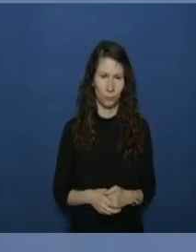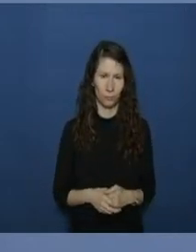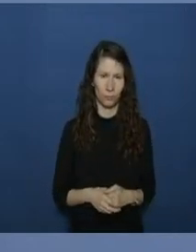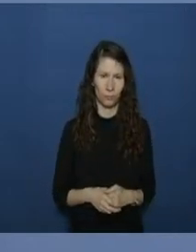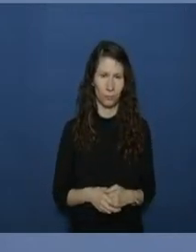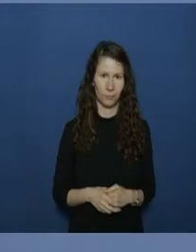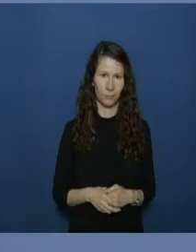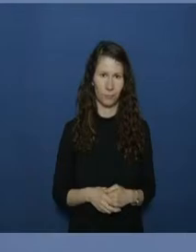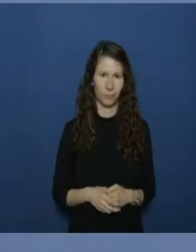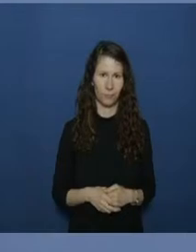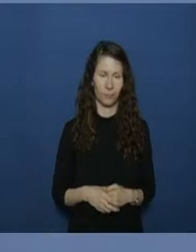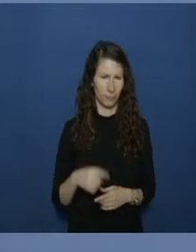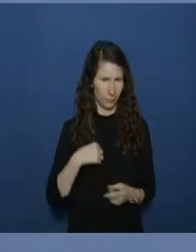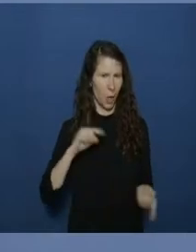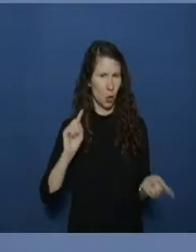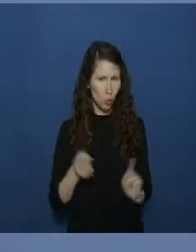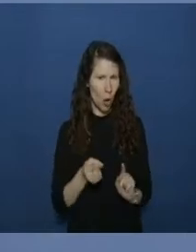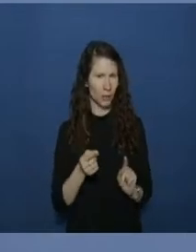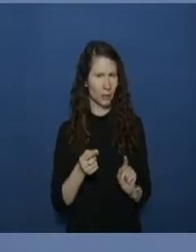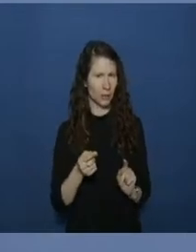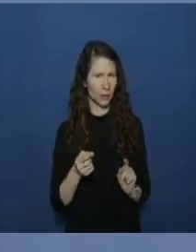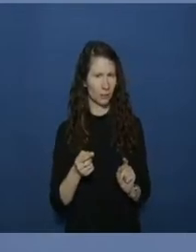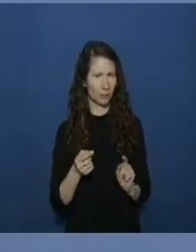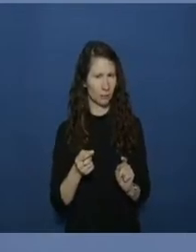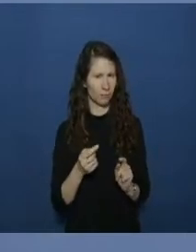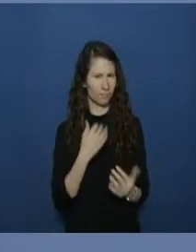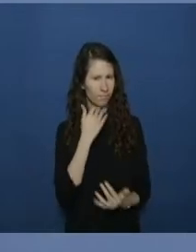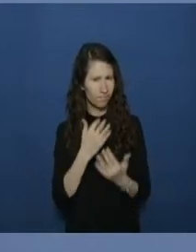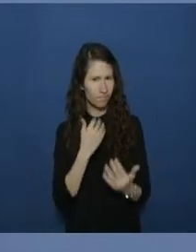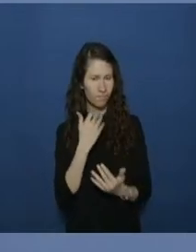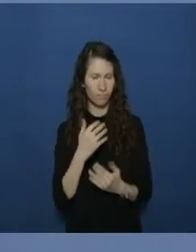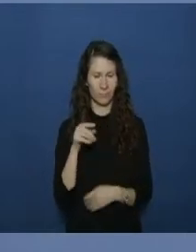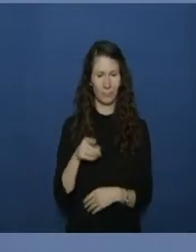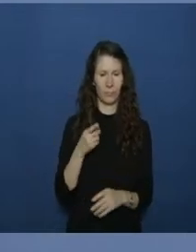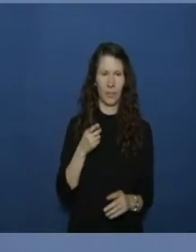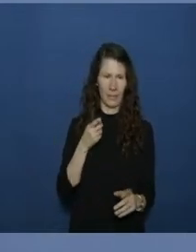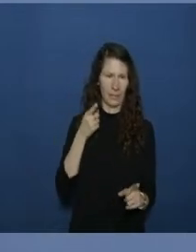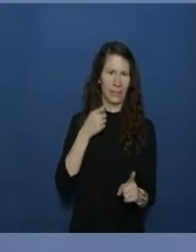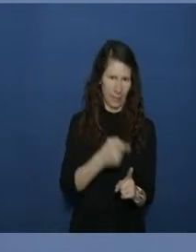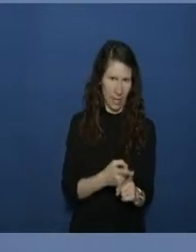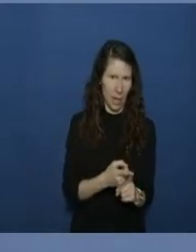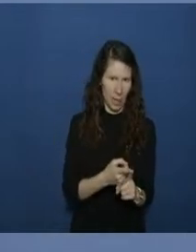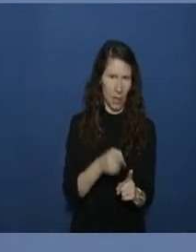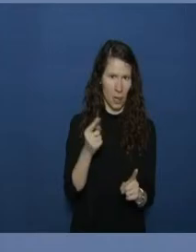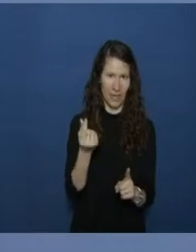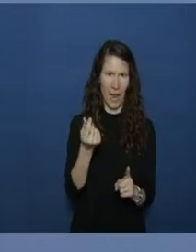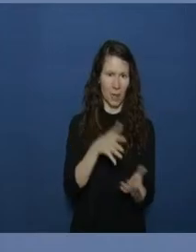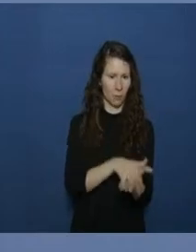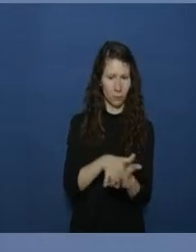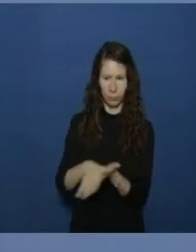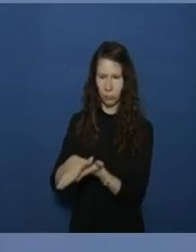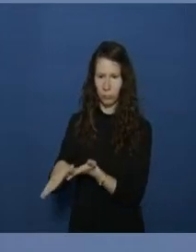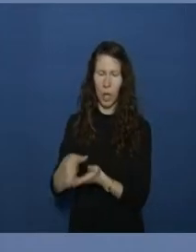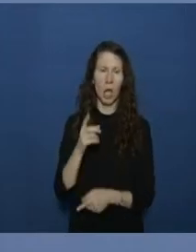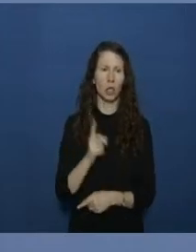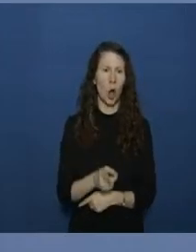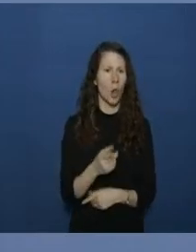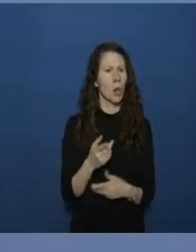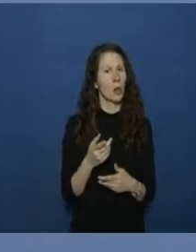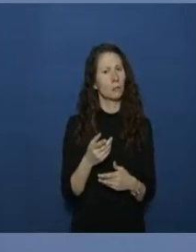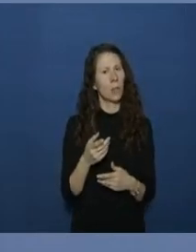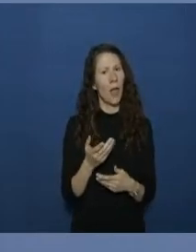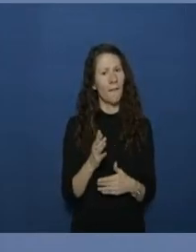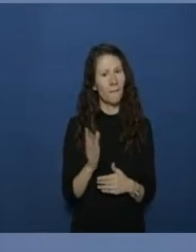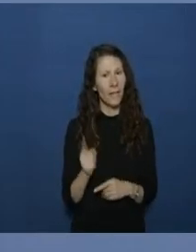Ich habe ja kurz beschrieben, was das Ziel dieser Mittel ist. Es soll ein Beitrag zum Wiederaufbau